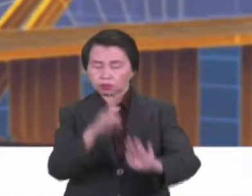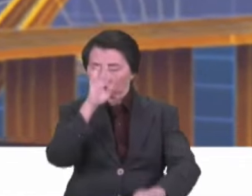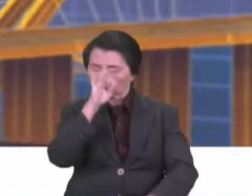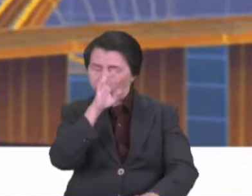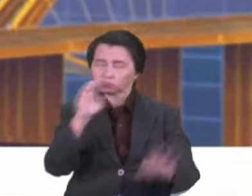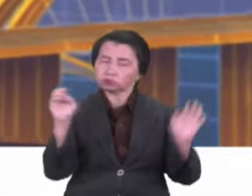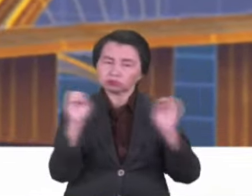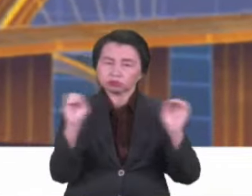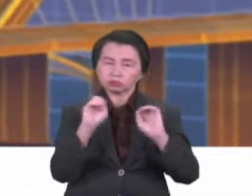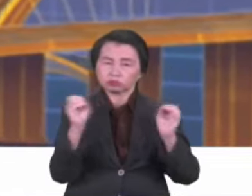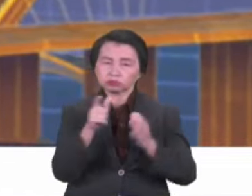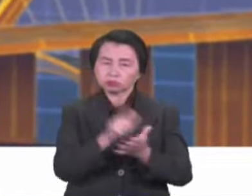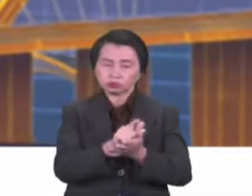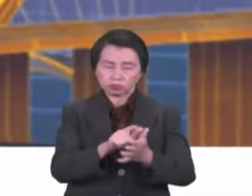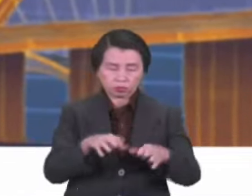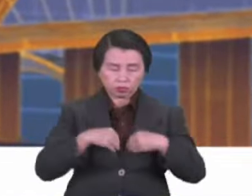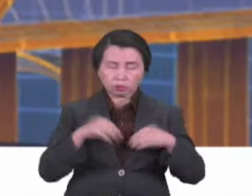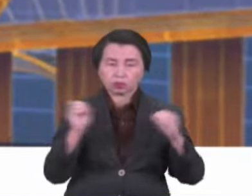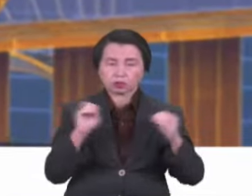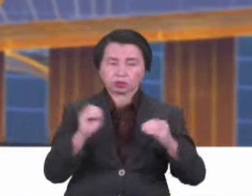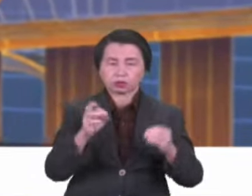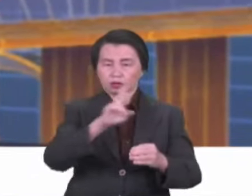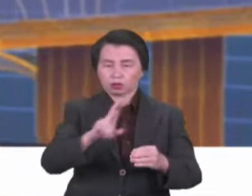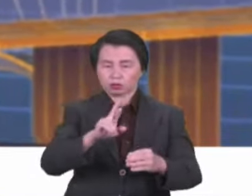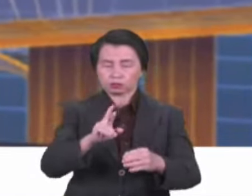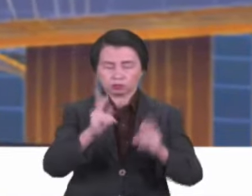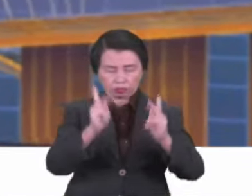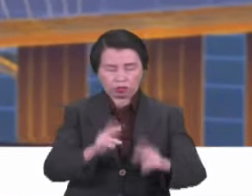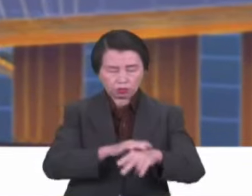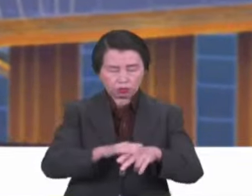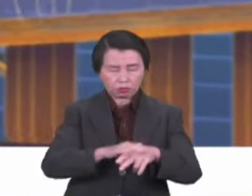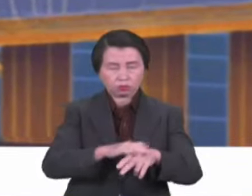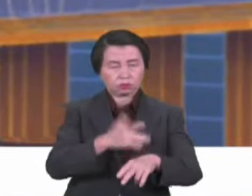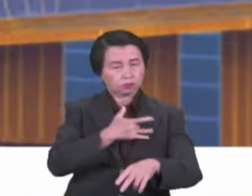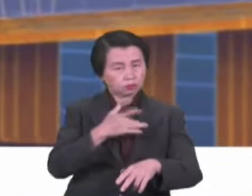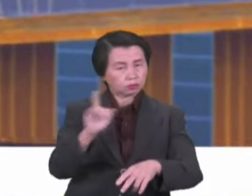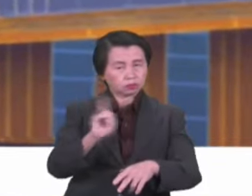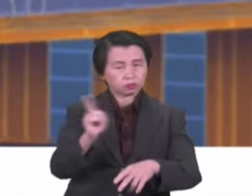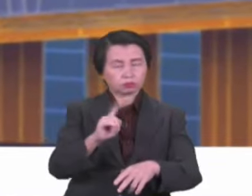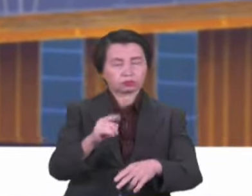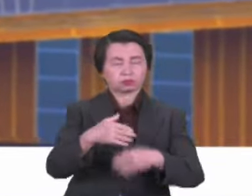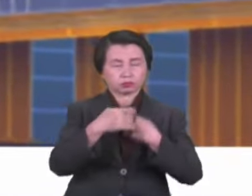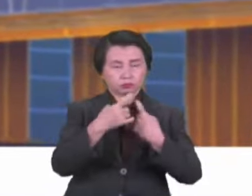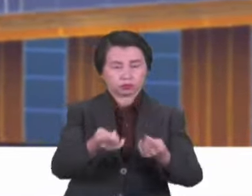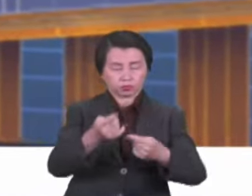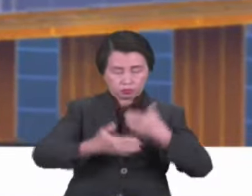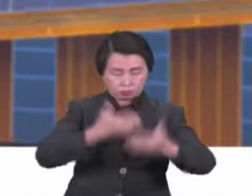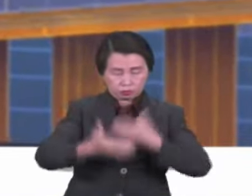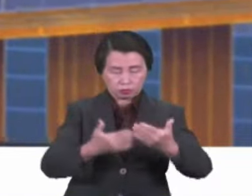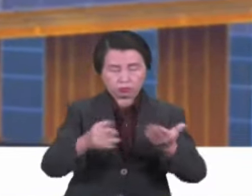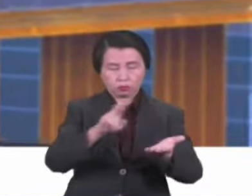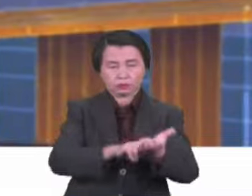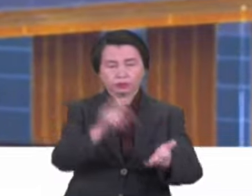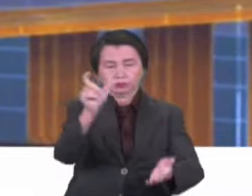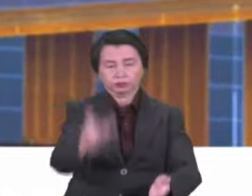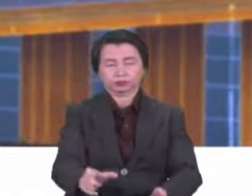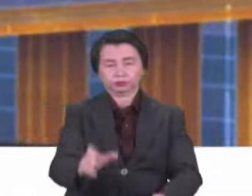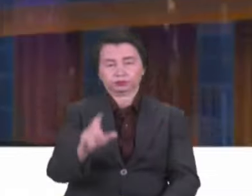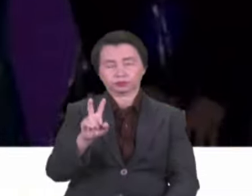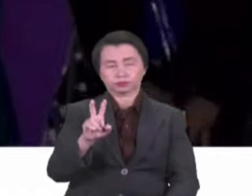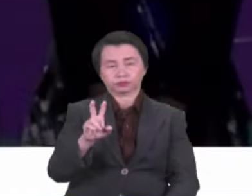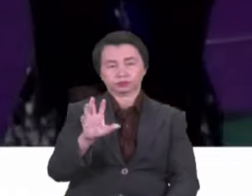palsu atau menyentuh sensitiviti kaum, agama serta institusi diraja sejak proses penamaan calon 5 November lepas.